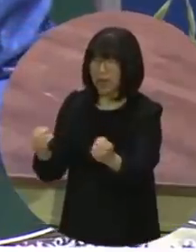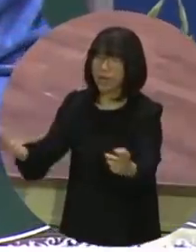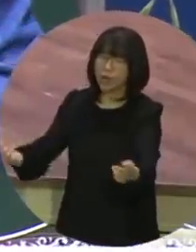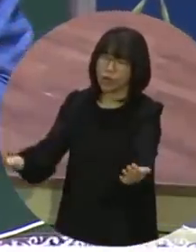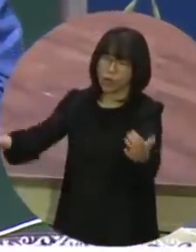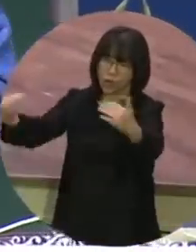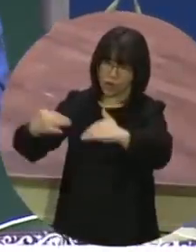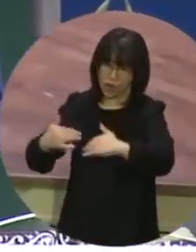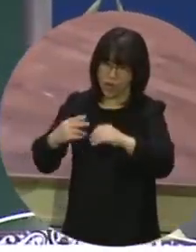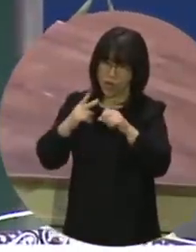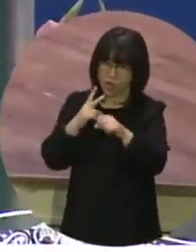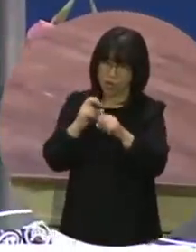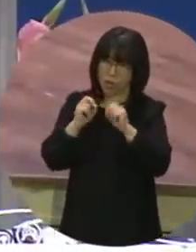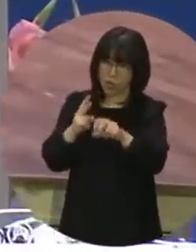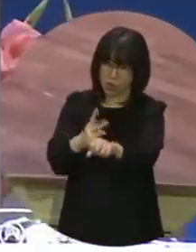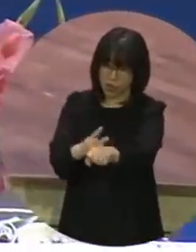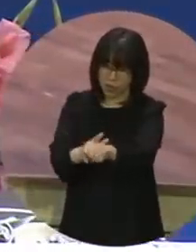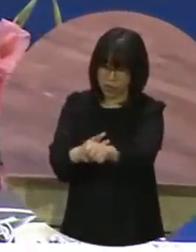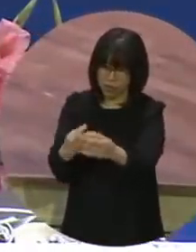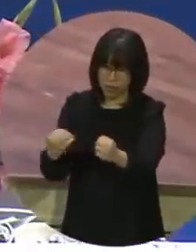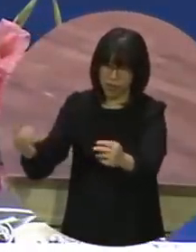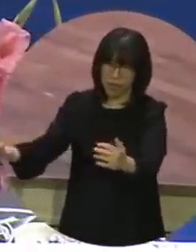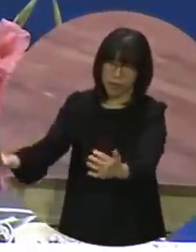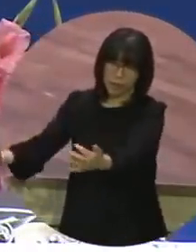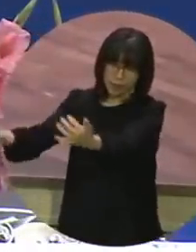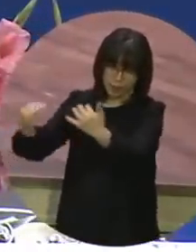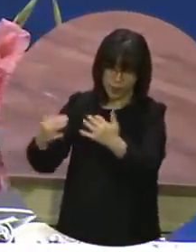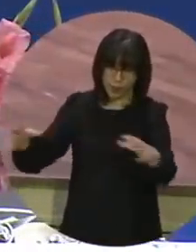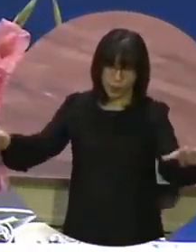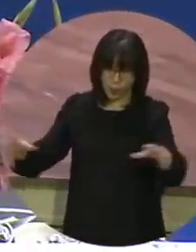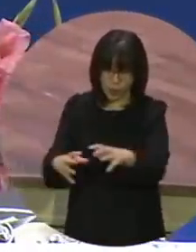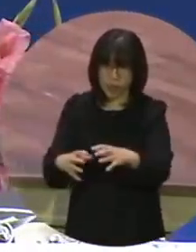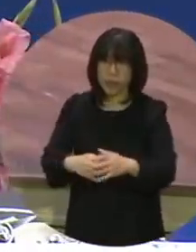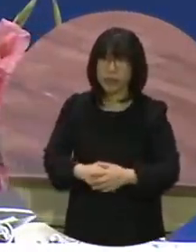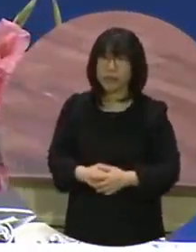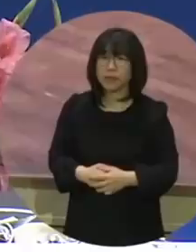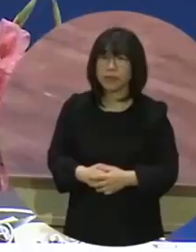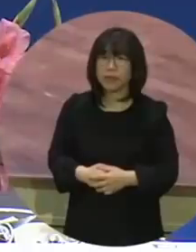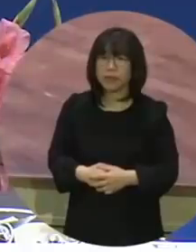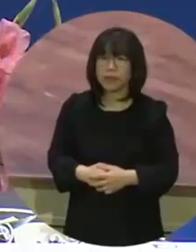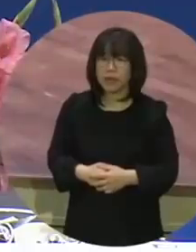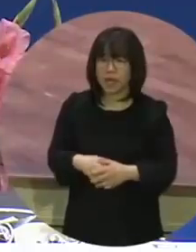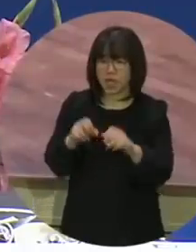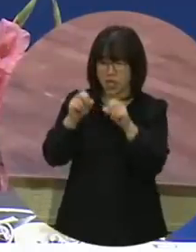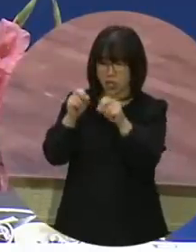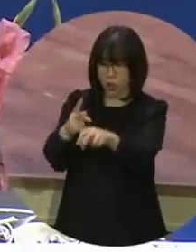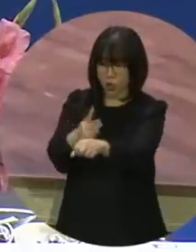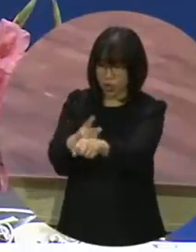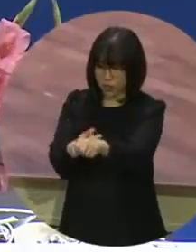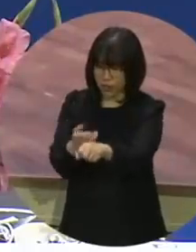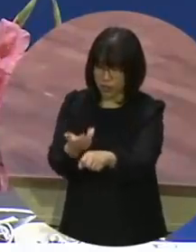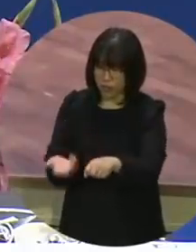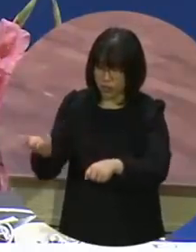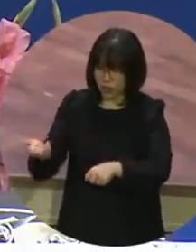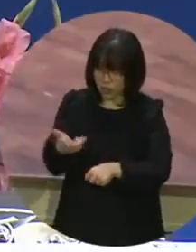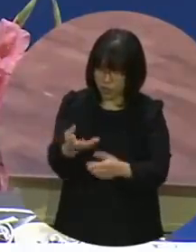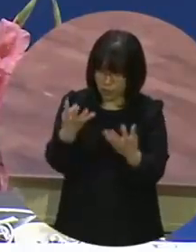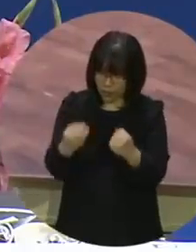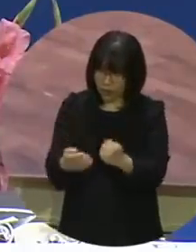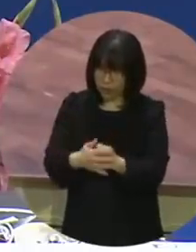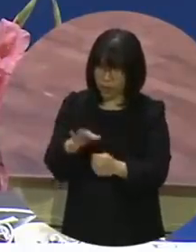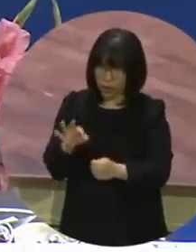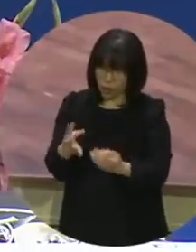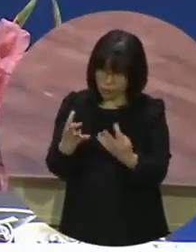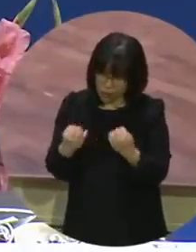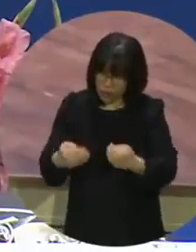선교사들은요, 선교사, 선교주를 다니기 때문에 정말로 많이 필요해요. 그러니까